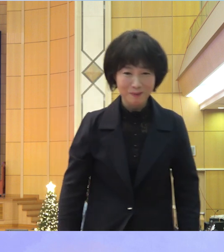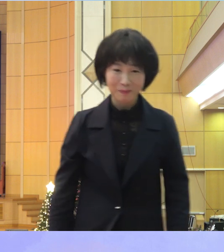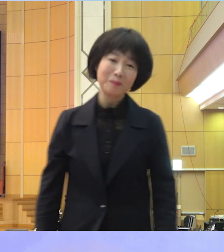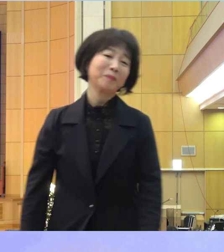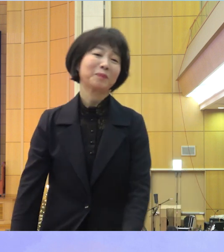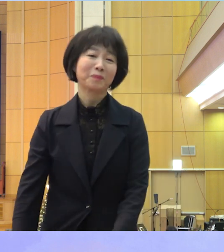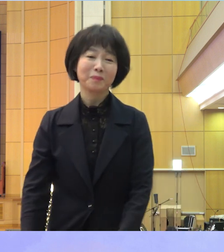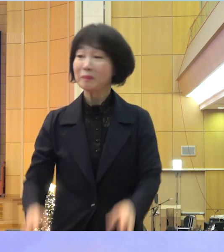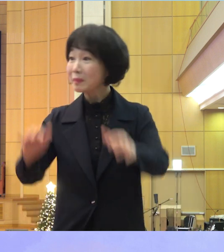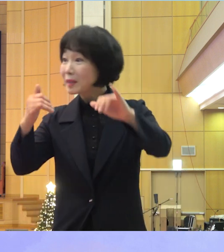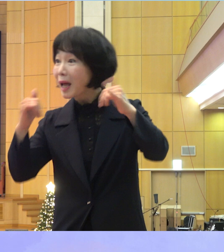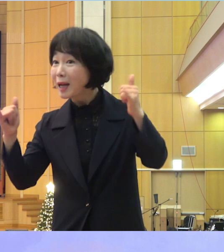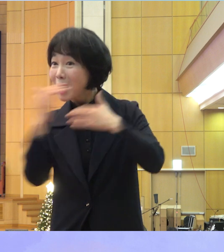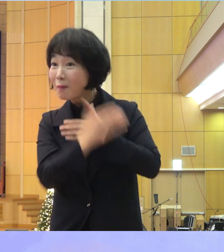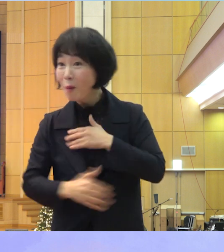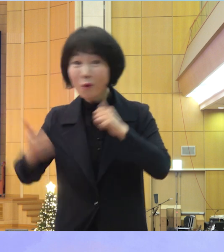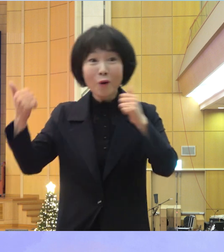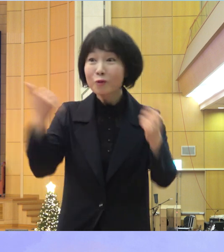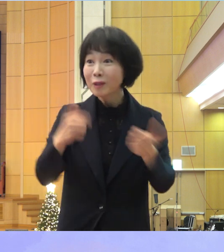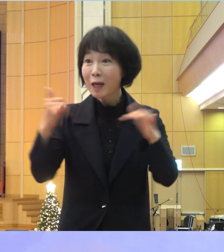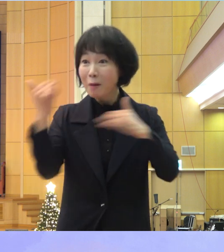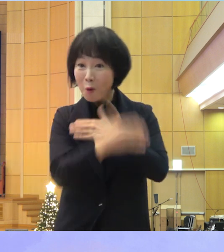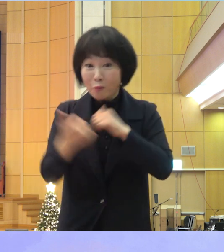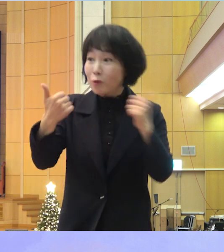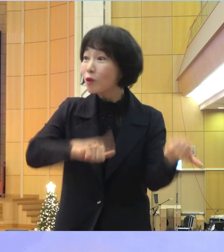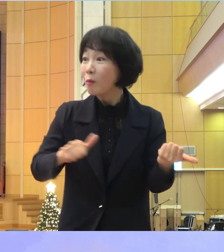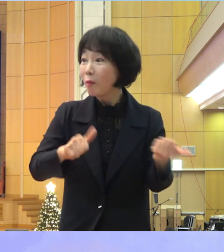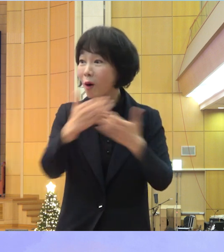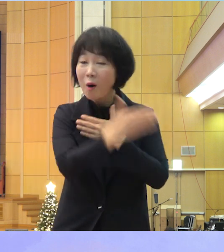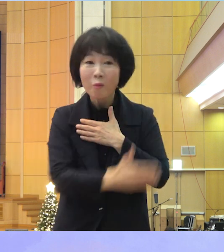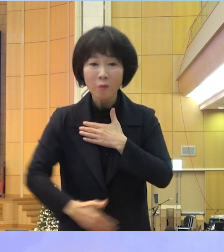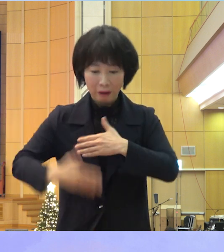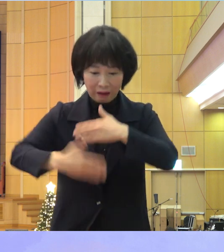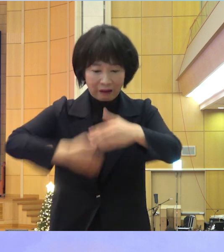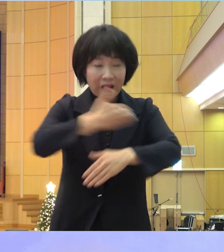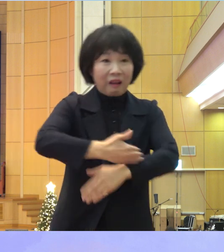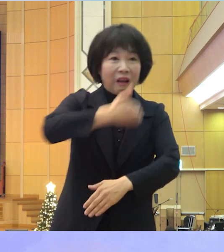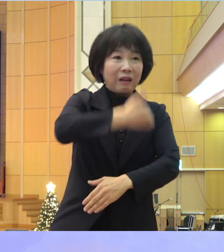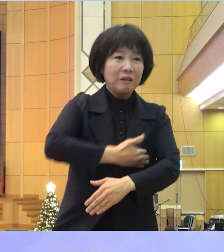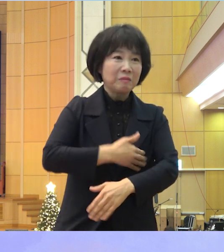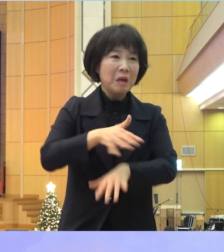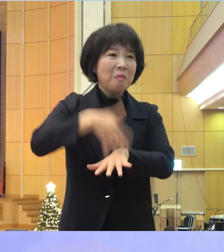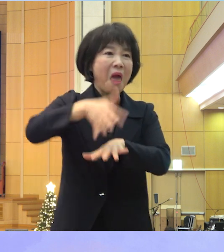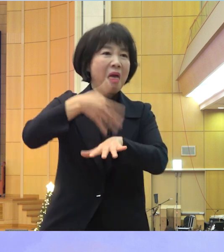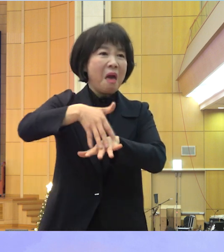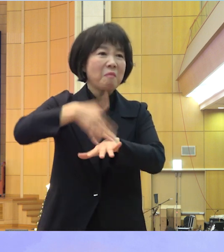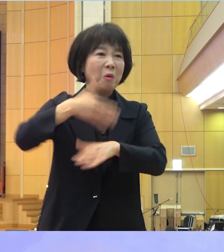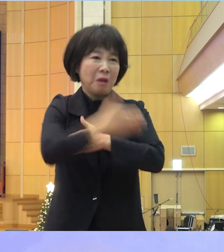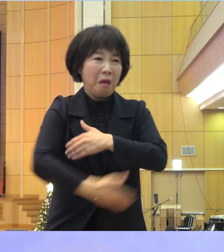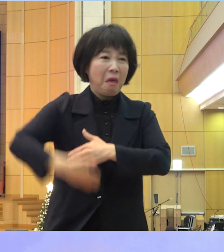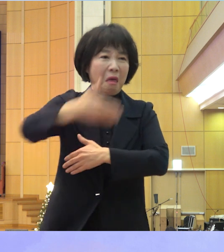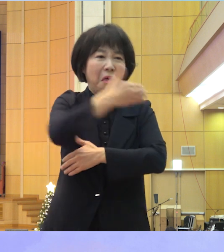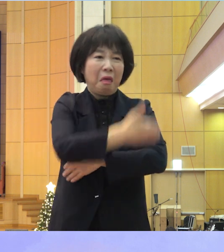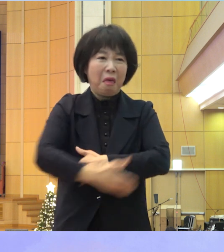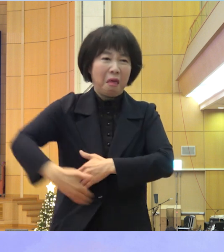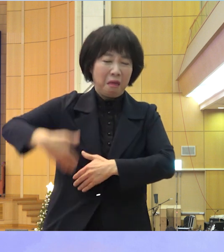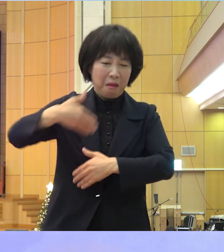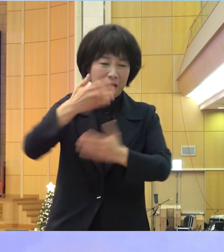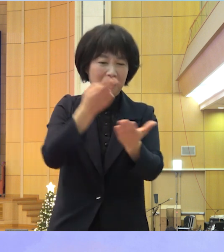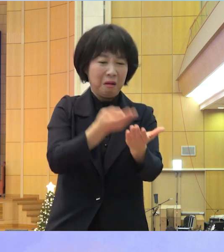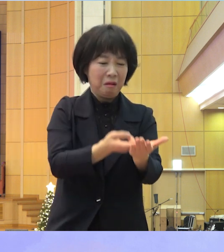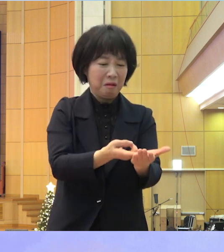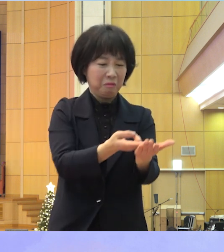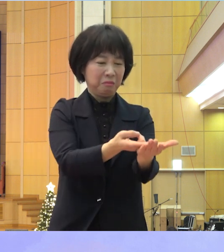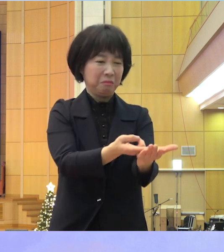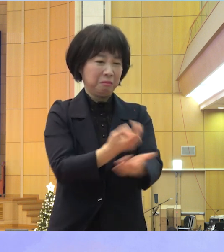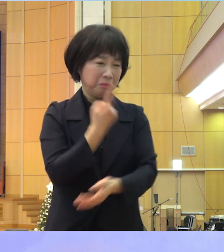하더라도 중국산 입었어, 중국산. 근데 이제는 중국산도 못 입고 베트남산 입고 간대. 이제 베트남산 입다가 조금 더 가봐 이제